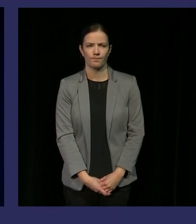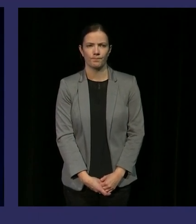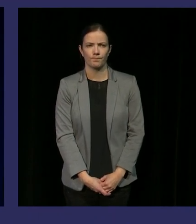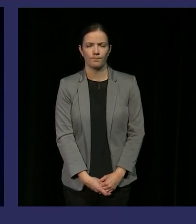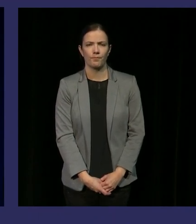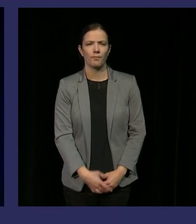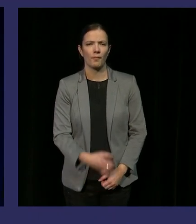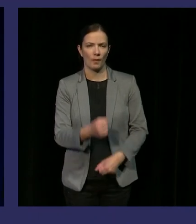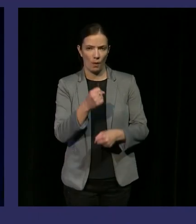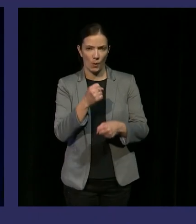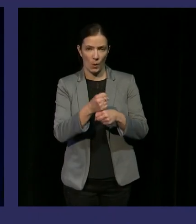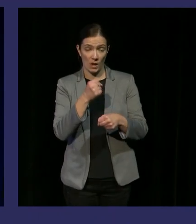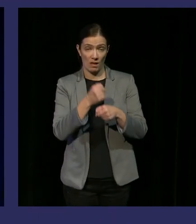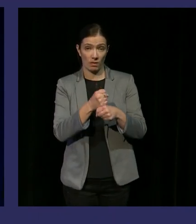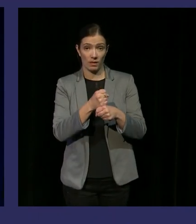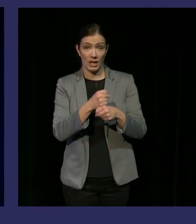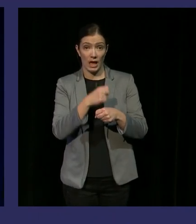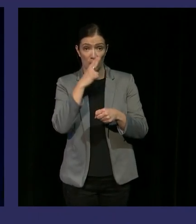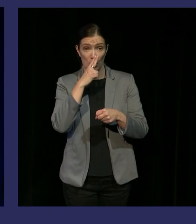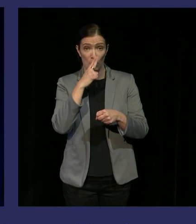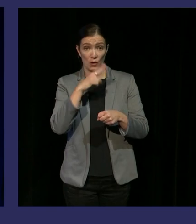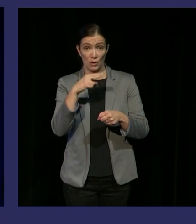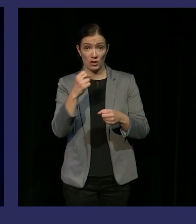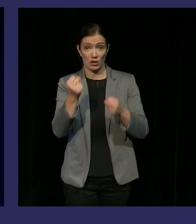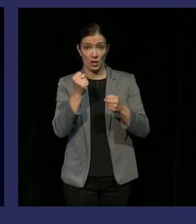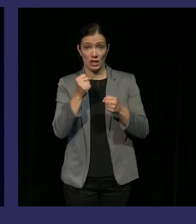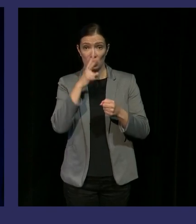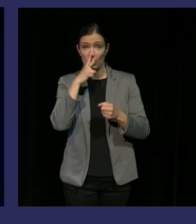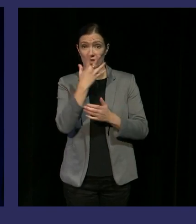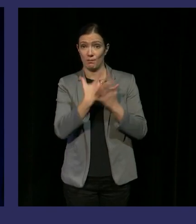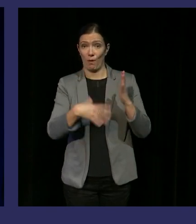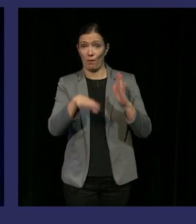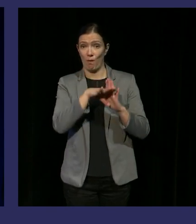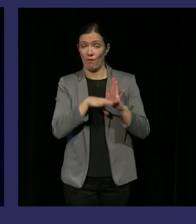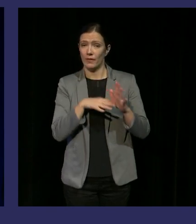helt konkret hvordan vil nynorsk bli styrket I den nye språkloven?